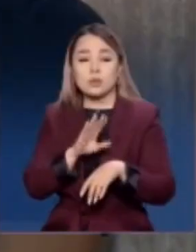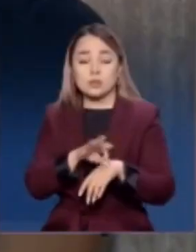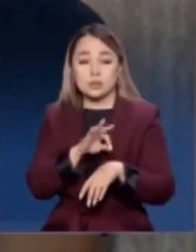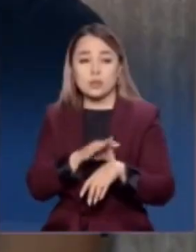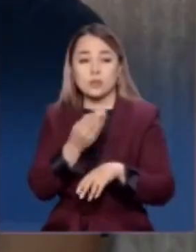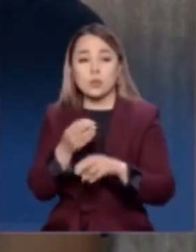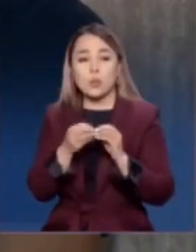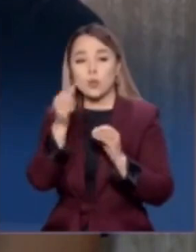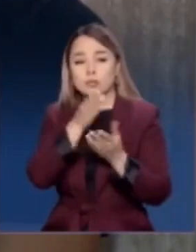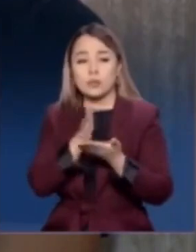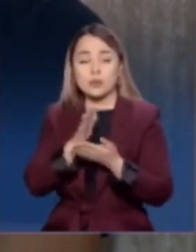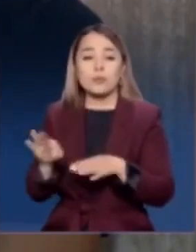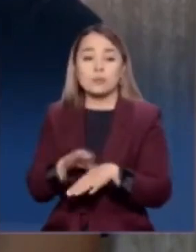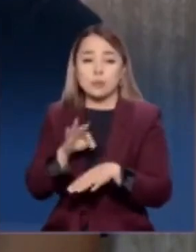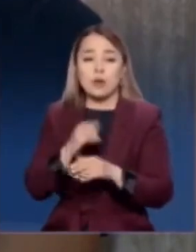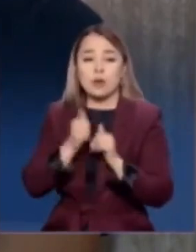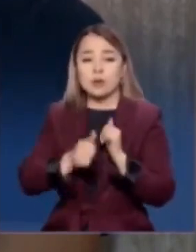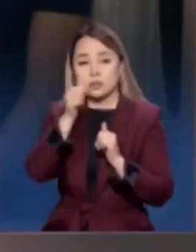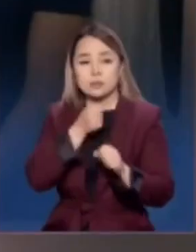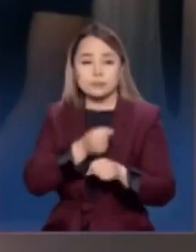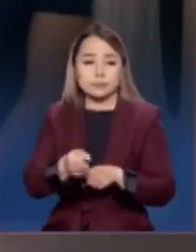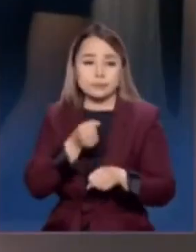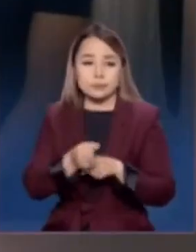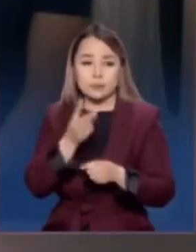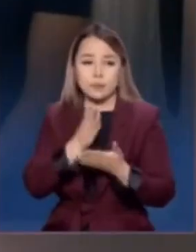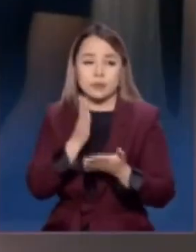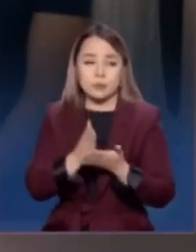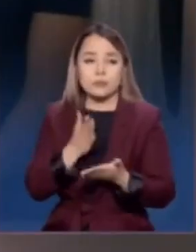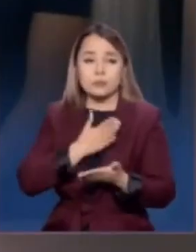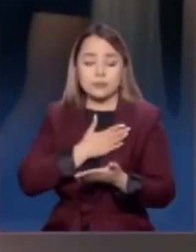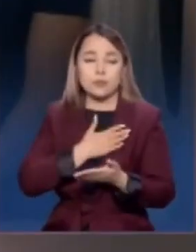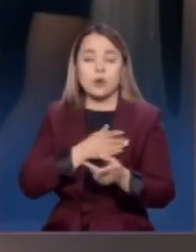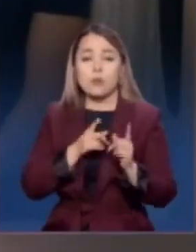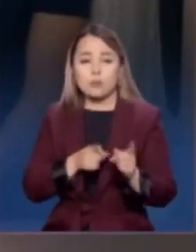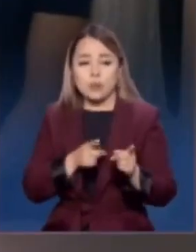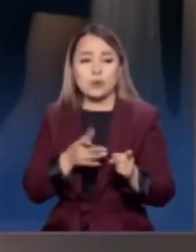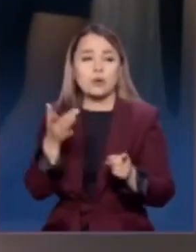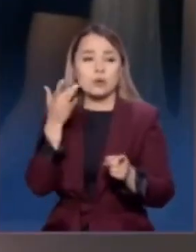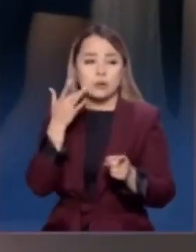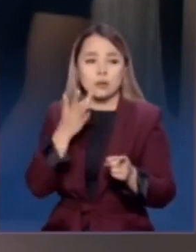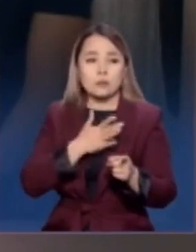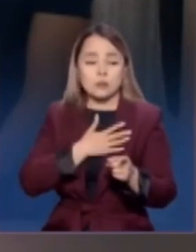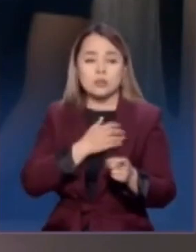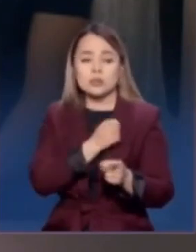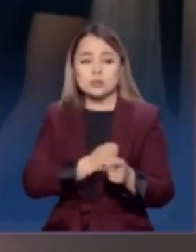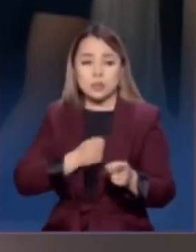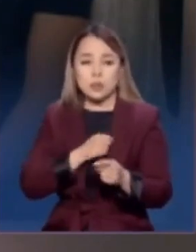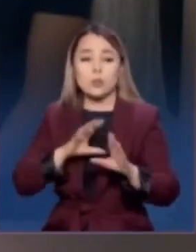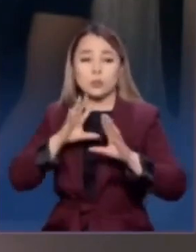жыл отасқан, жолдасы ай сайын қол көтерген. Кес алма, зиян келді. Қазір мен кішкене ашуланып